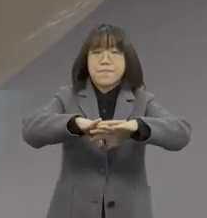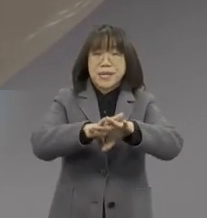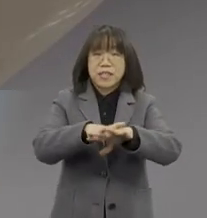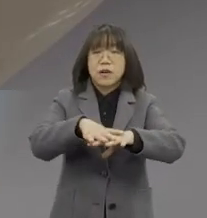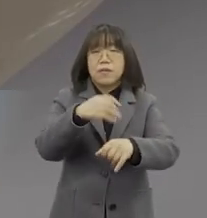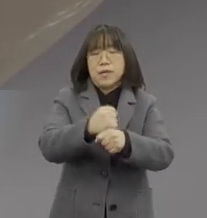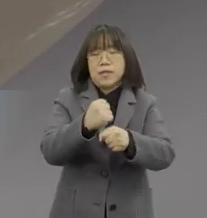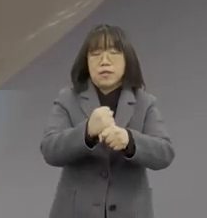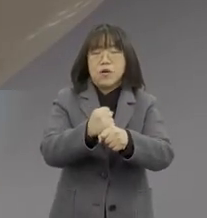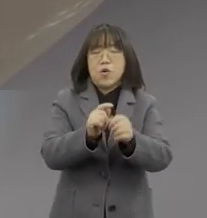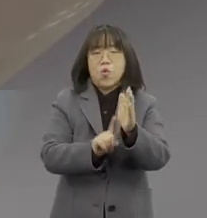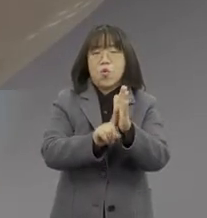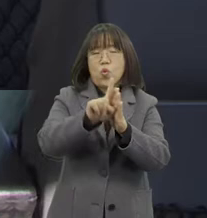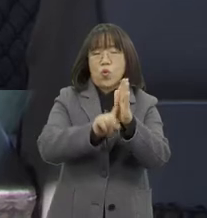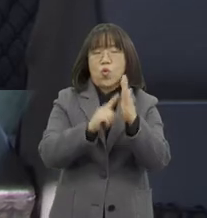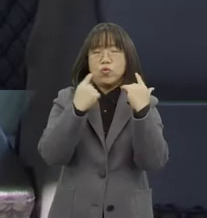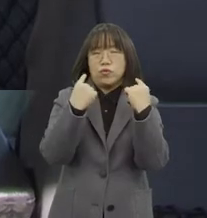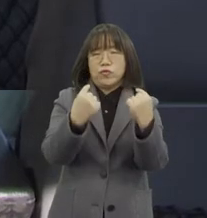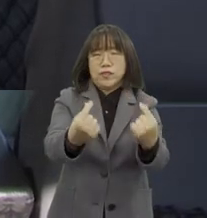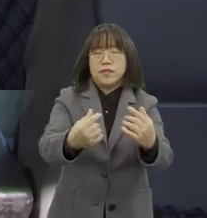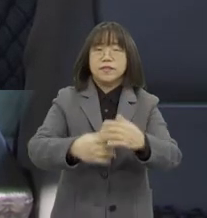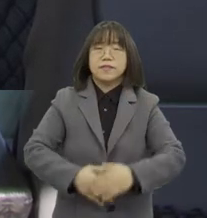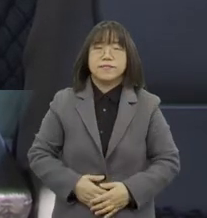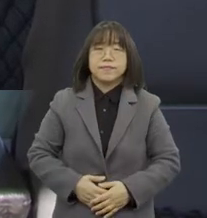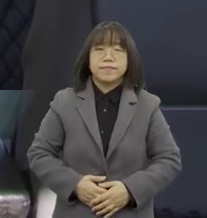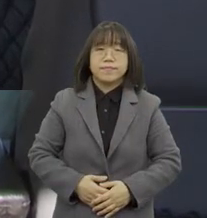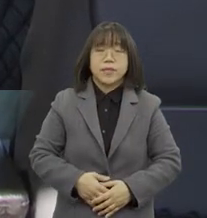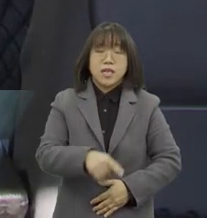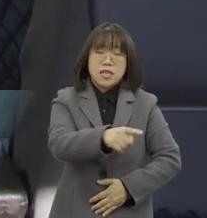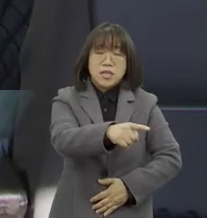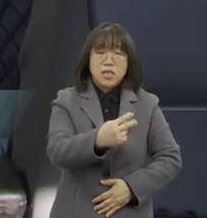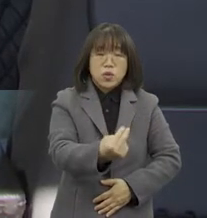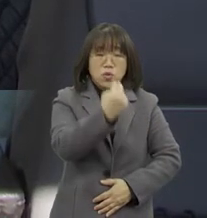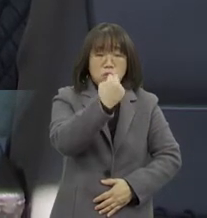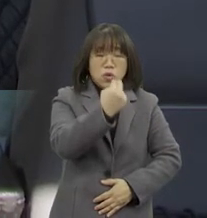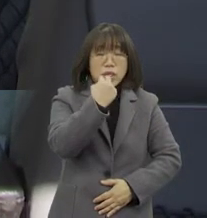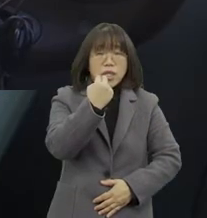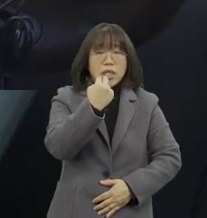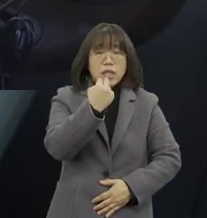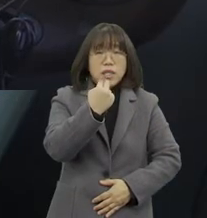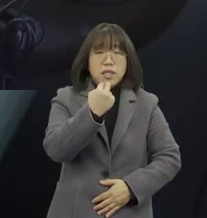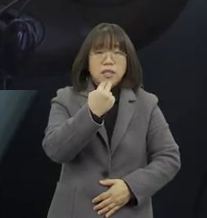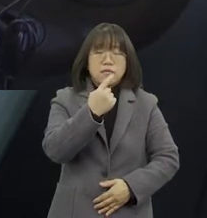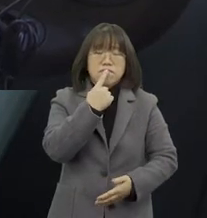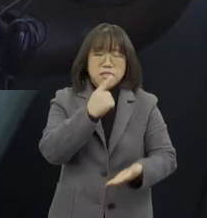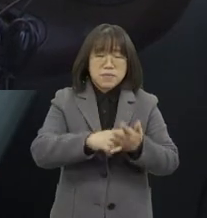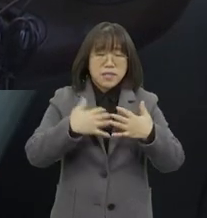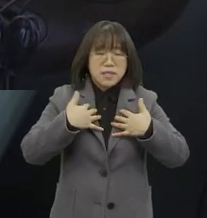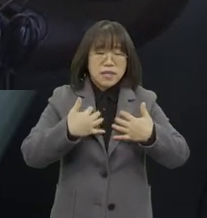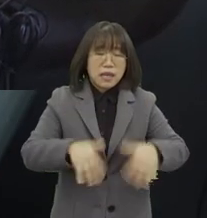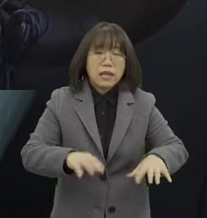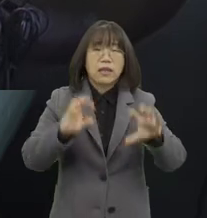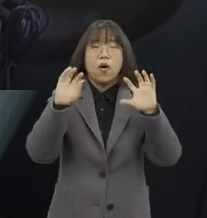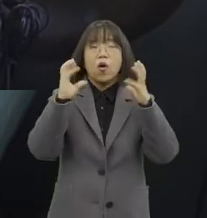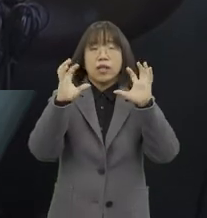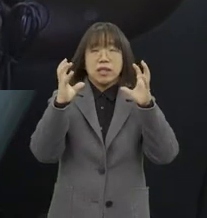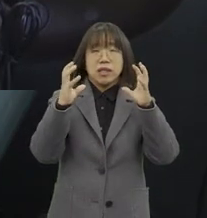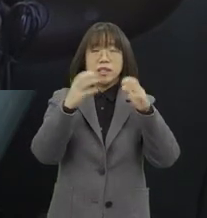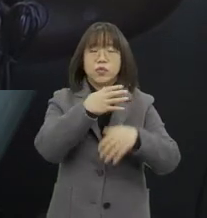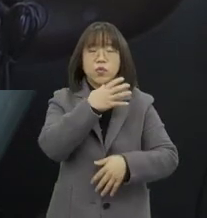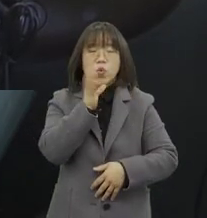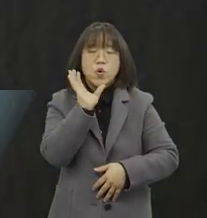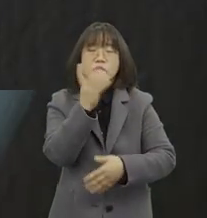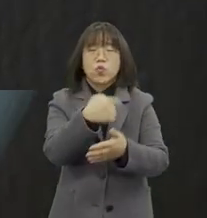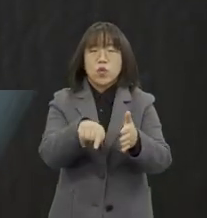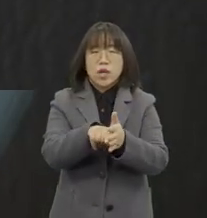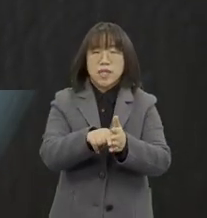실내의 온도를 유지합니다. 구는 유해 환경에 취약한 영유아 고령층, 장애인이 많이 이용하는